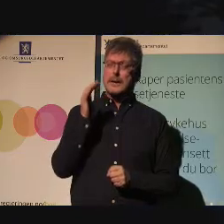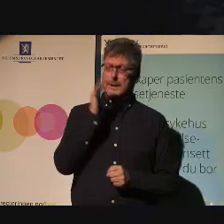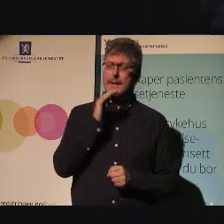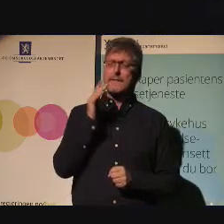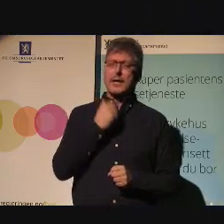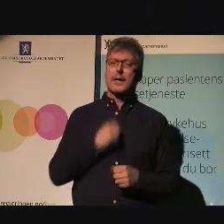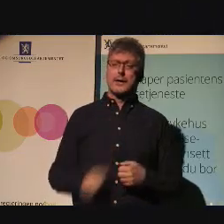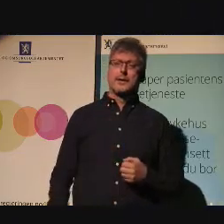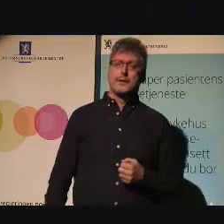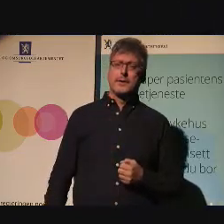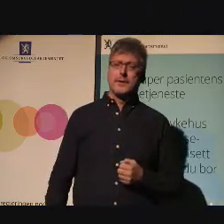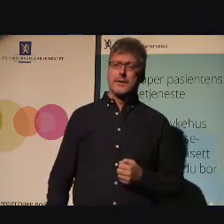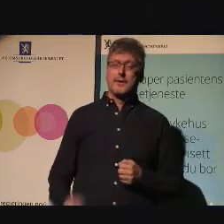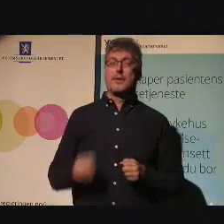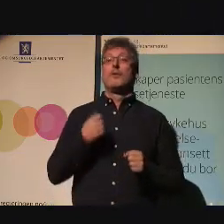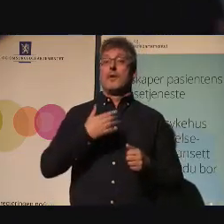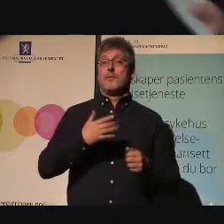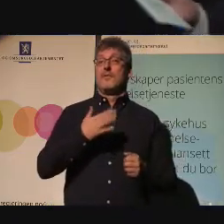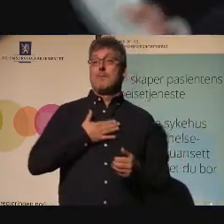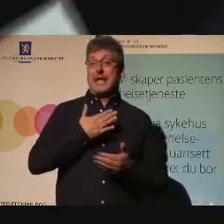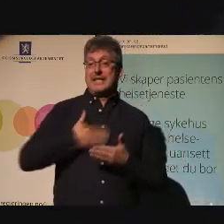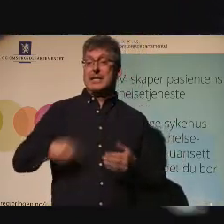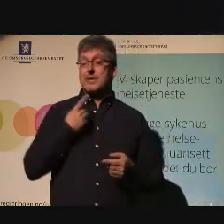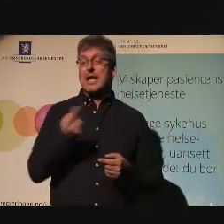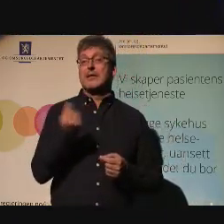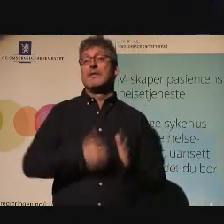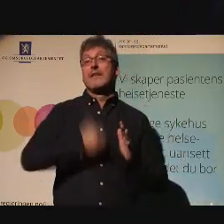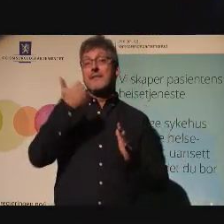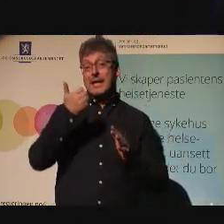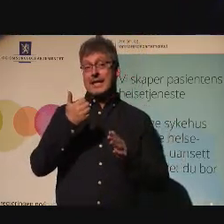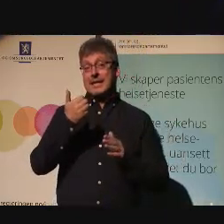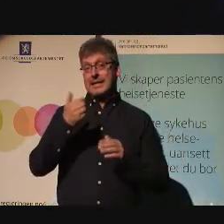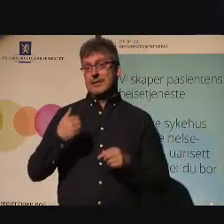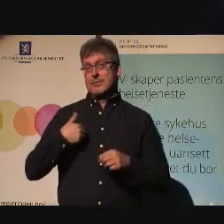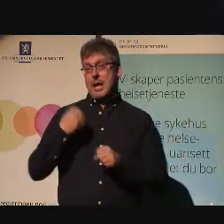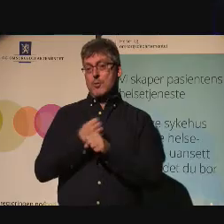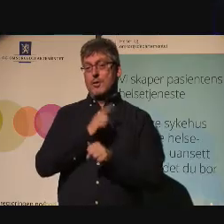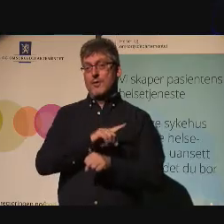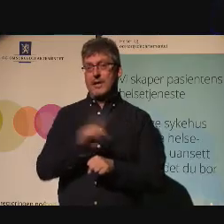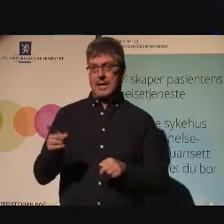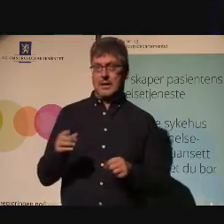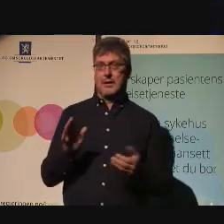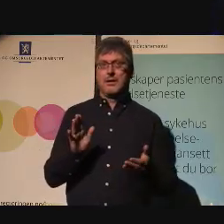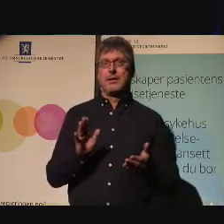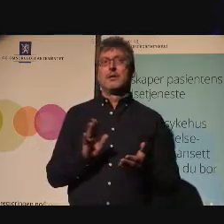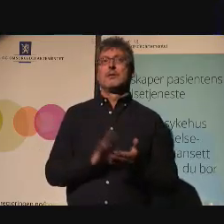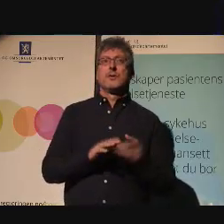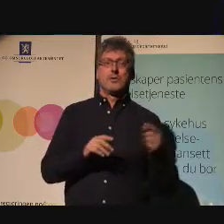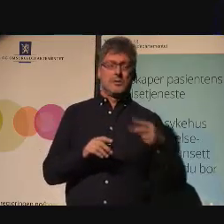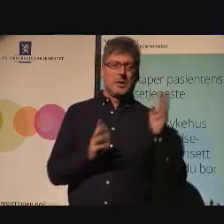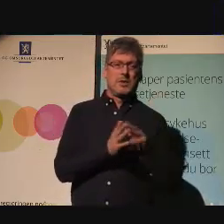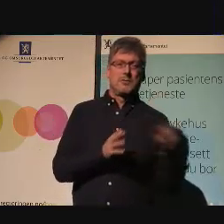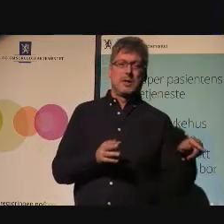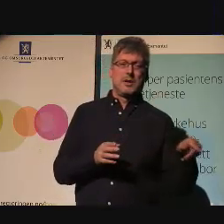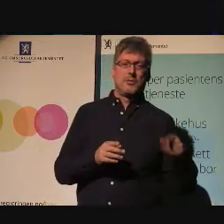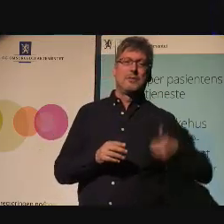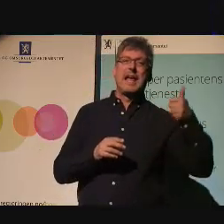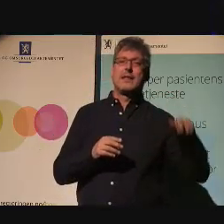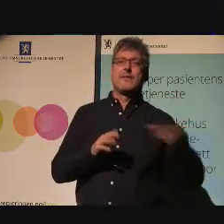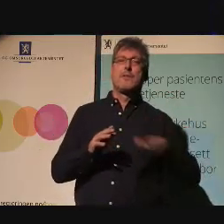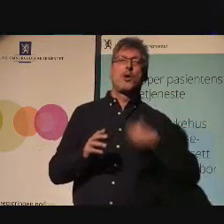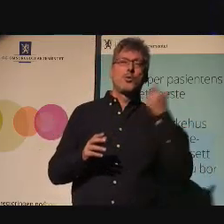av de viktigste tingene jeg jobber med for tiden, og da sammen med Marit Trommald, som er leder av Barne-, ungdoms- og familiedirektoratet.